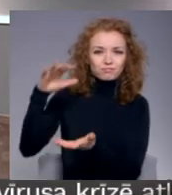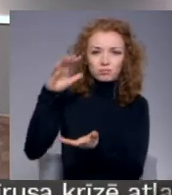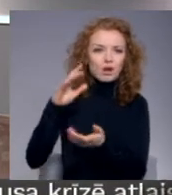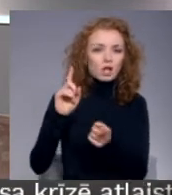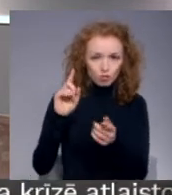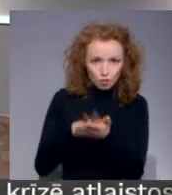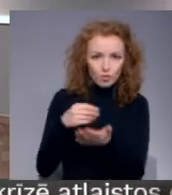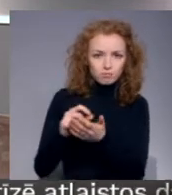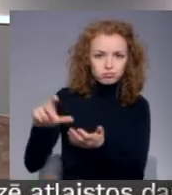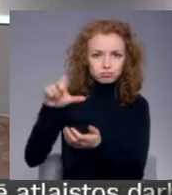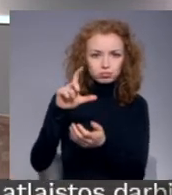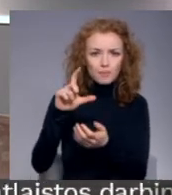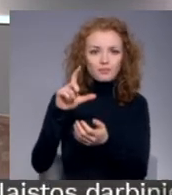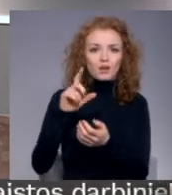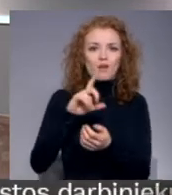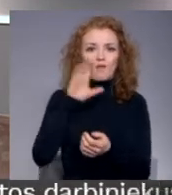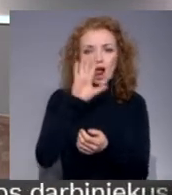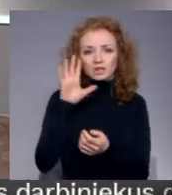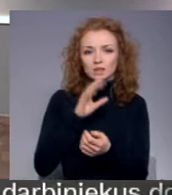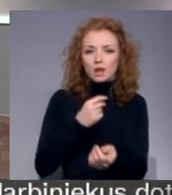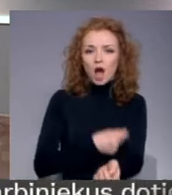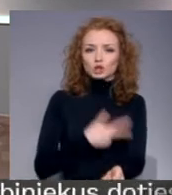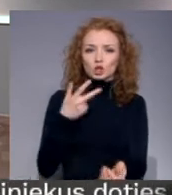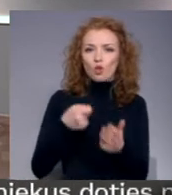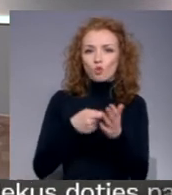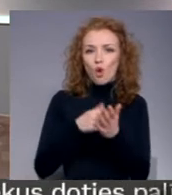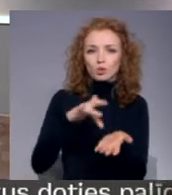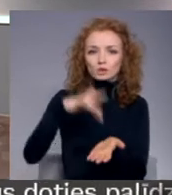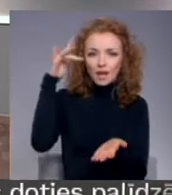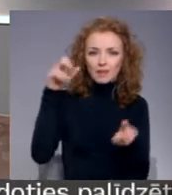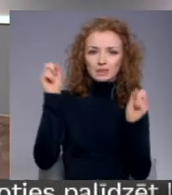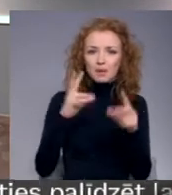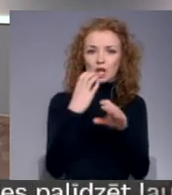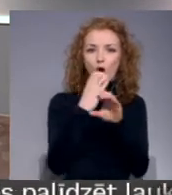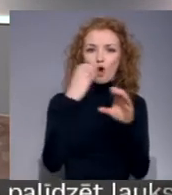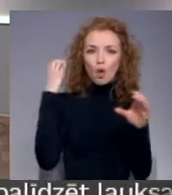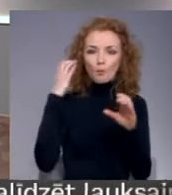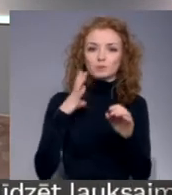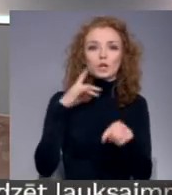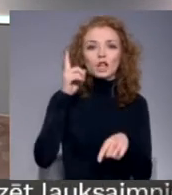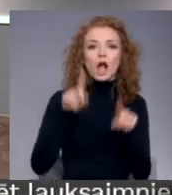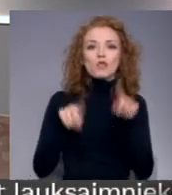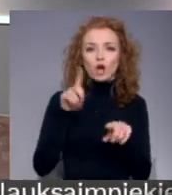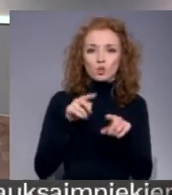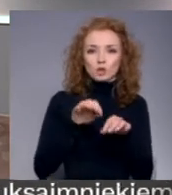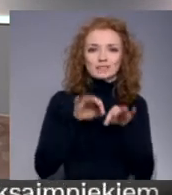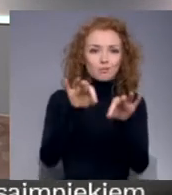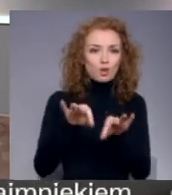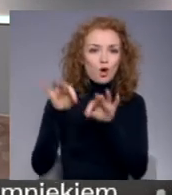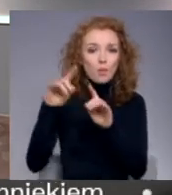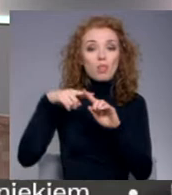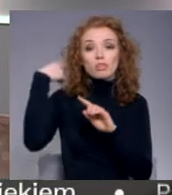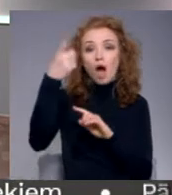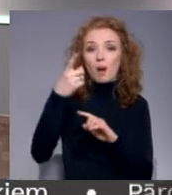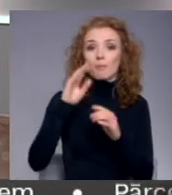spēkā dažādi ierobežojumi, valsts asins donoru centra specializētais autobus bijis viena pāris izbraukumos. Nākamnedēļ tas piestās Alūksnē un